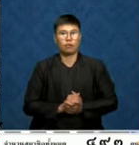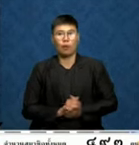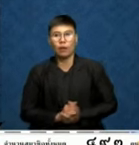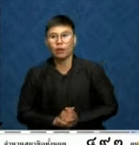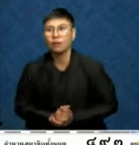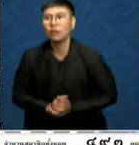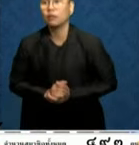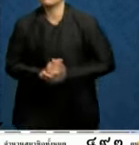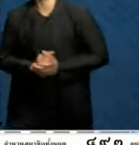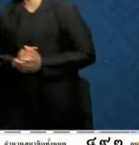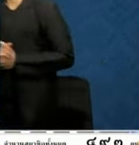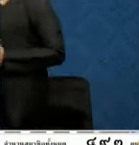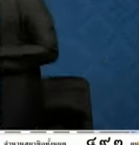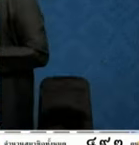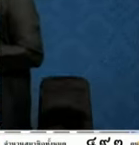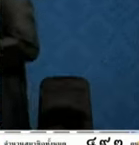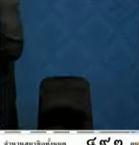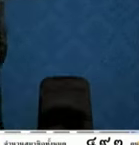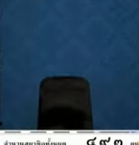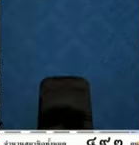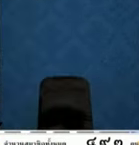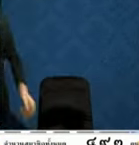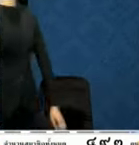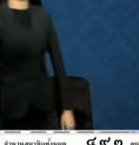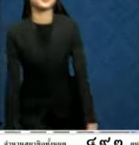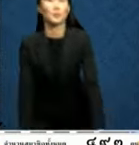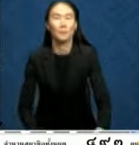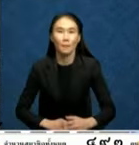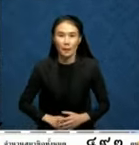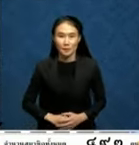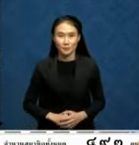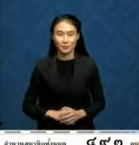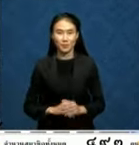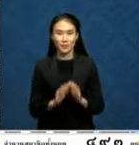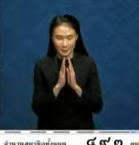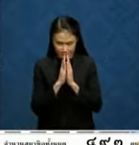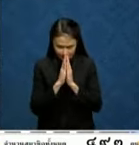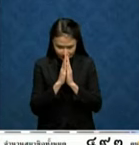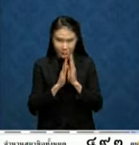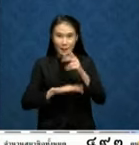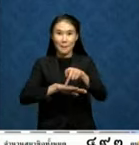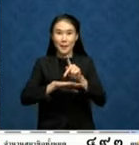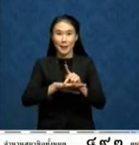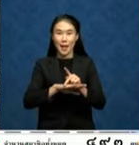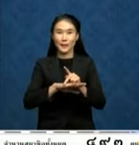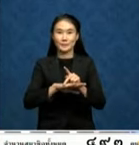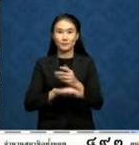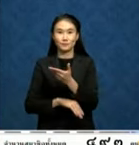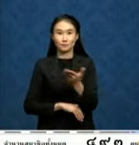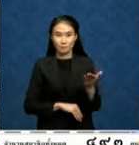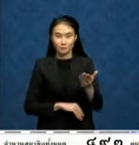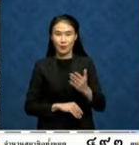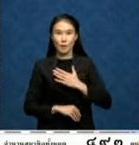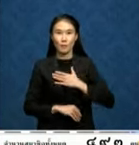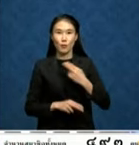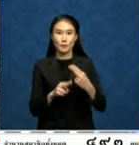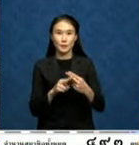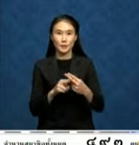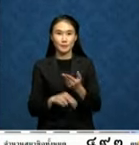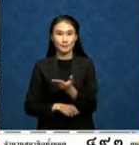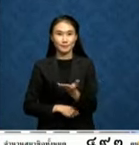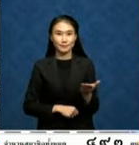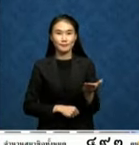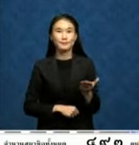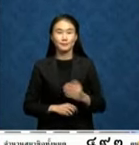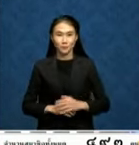กราบเรียนท่านประธานและท่านสมาชิกสภาผู้แทนราษฎรที่เคารพครับกับผมนายภูนพั